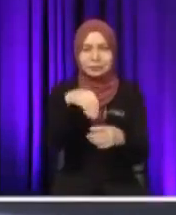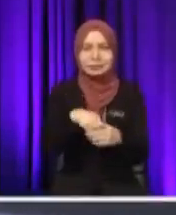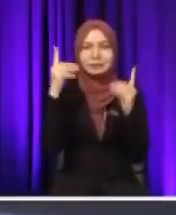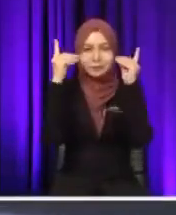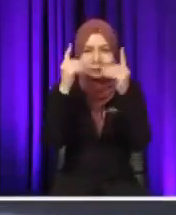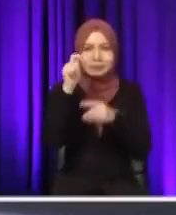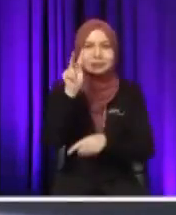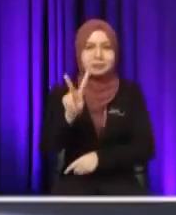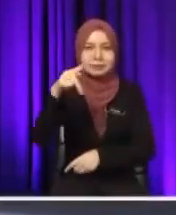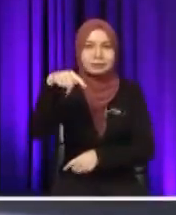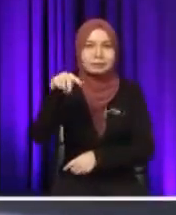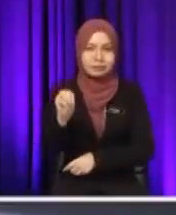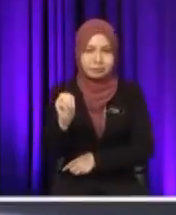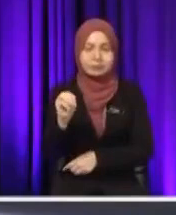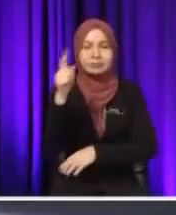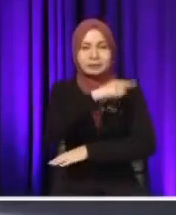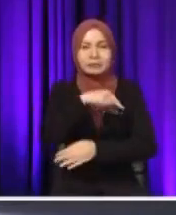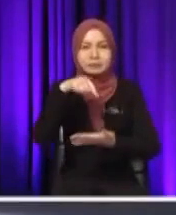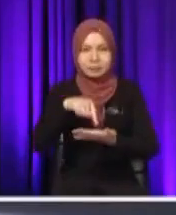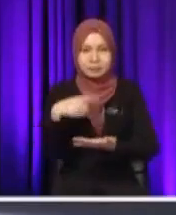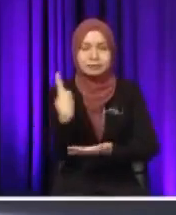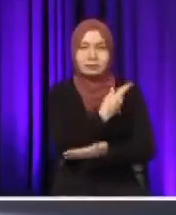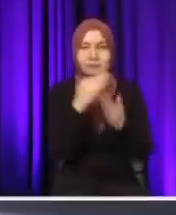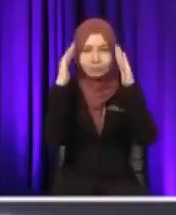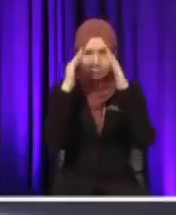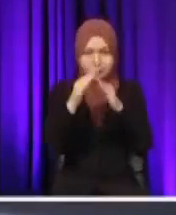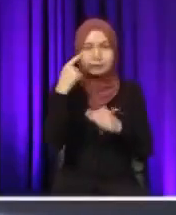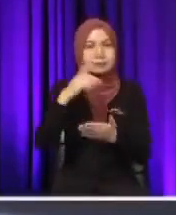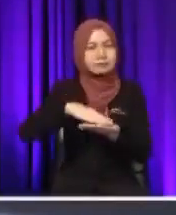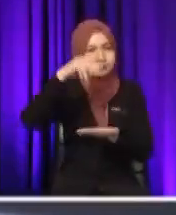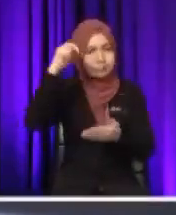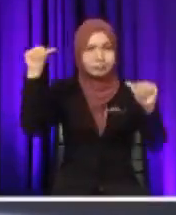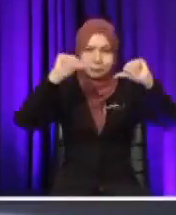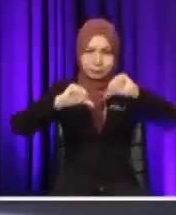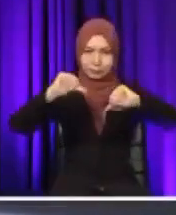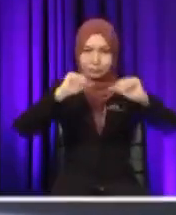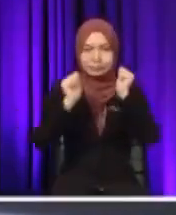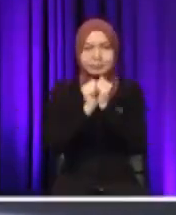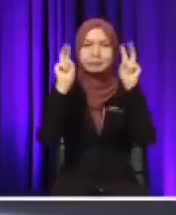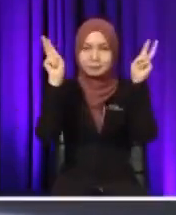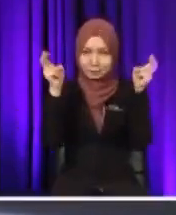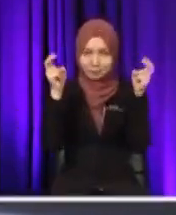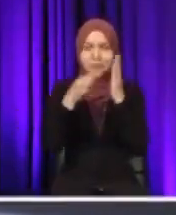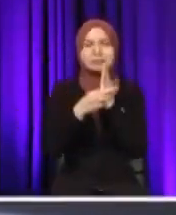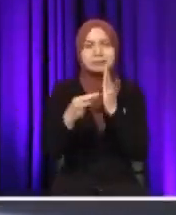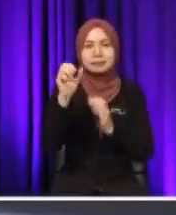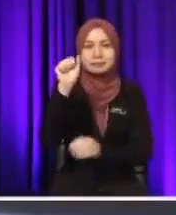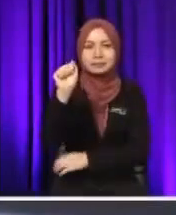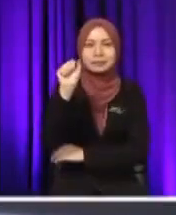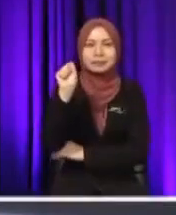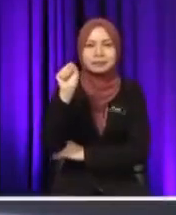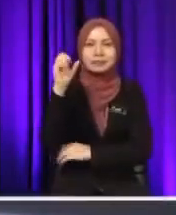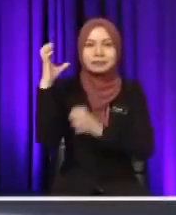ini murid-murid kita akan fokus pada mata pelajaran sains dengan topik minyak sawit bersama dengan